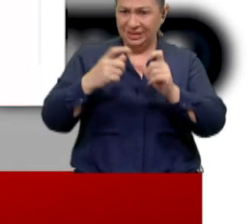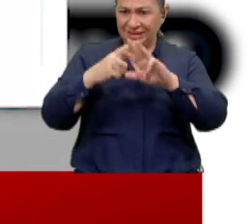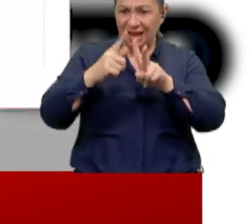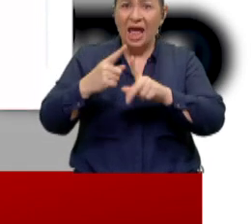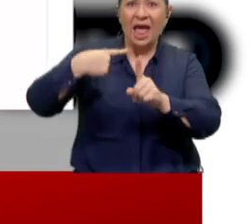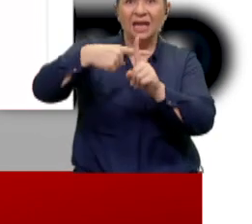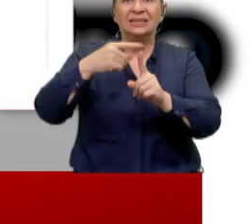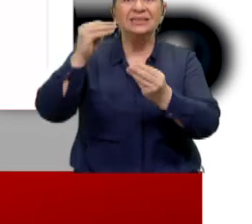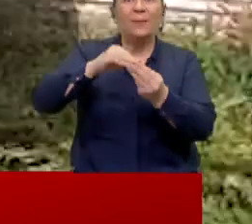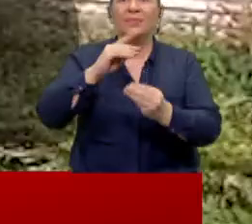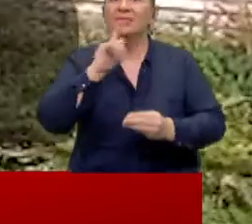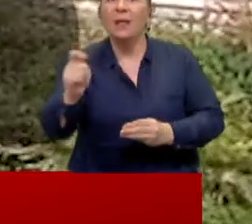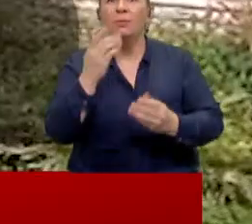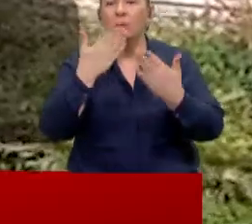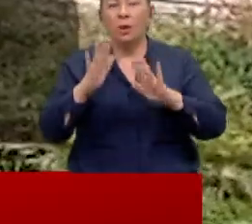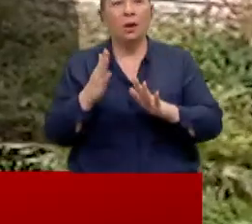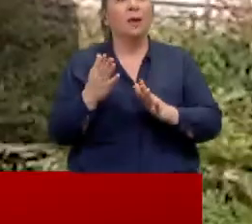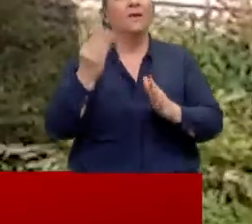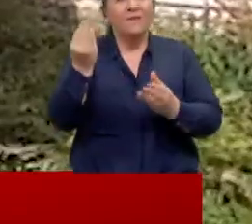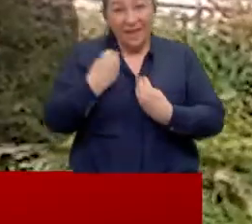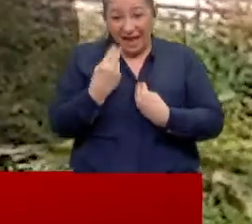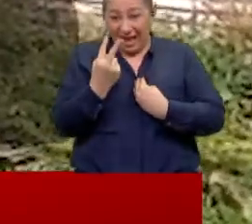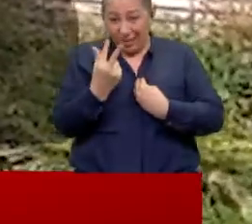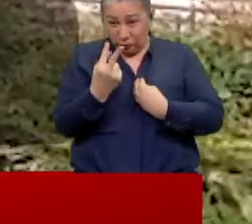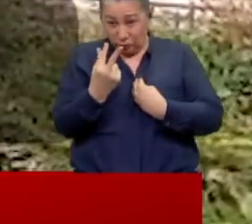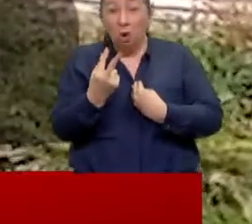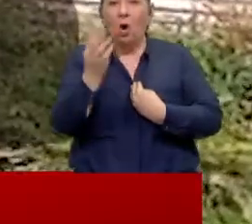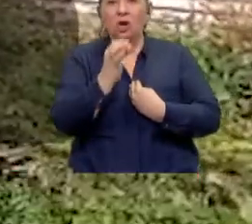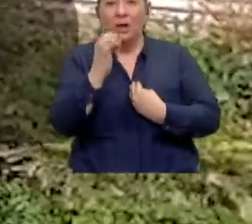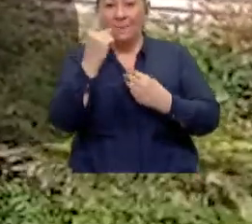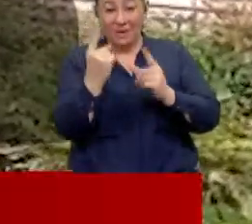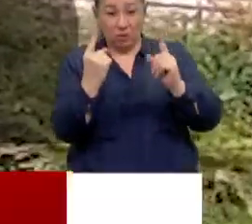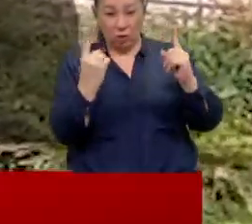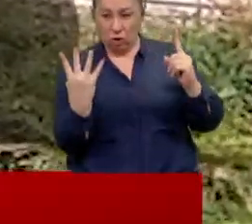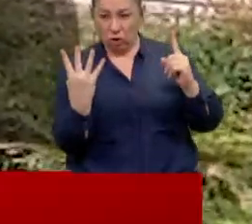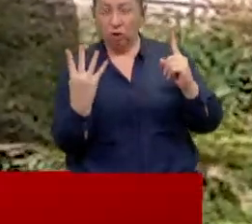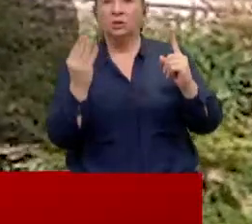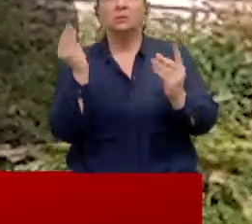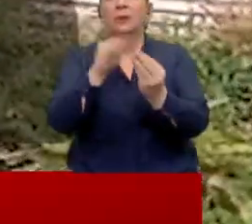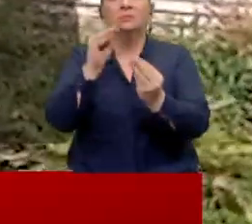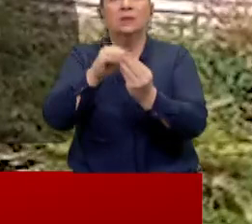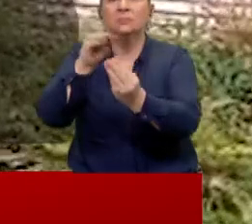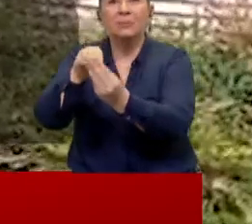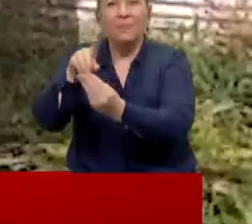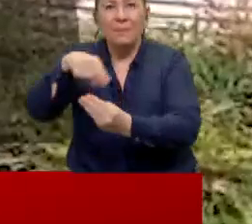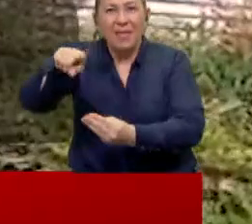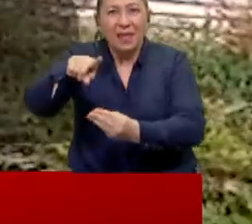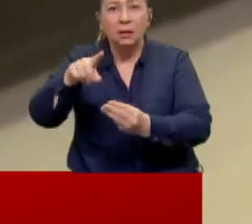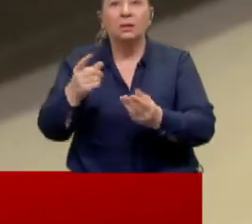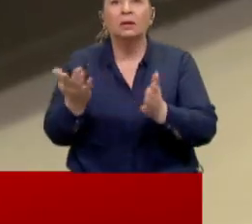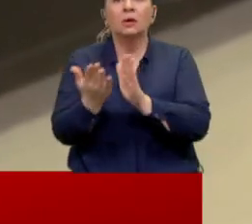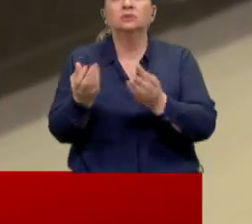de karşılamamaktadır. Verdikleri artı 2,5 ocağın 1'inden 4'üne kadar yaptıkları zammı bile